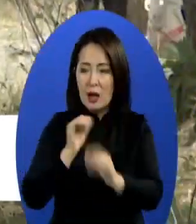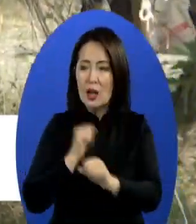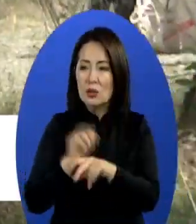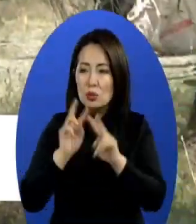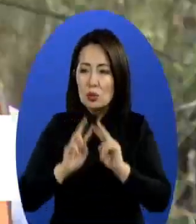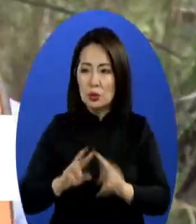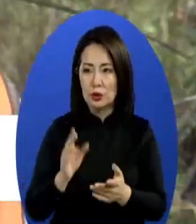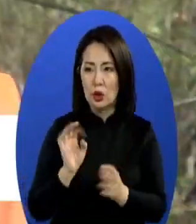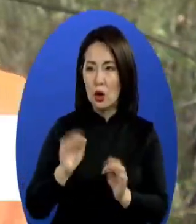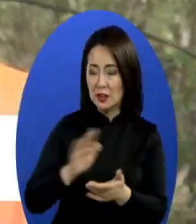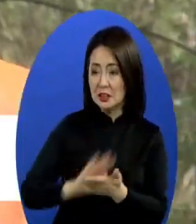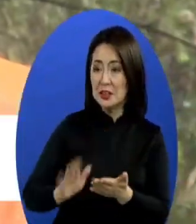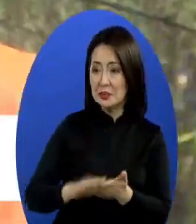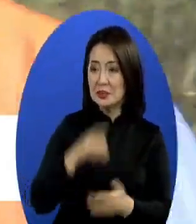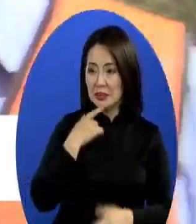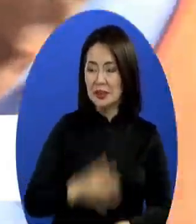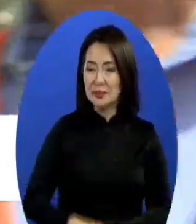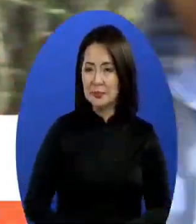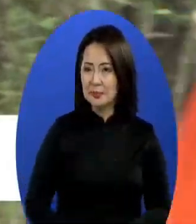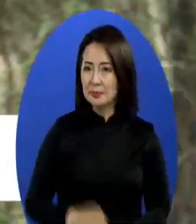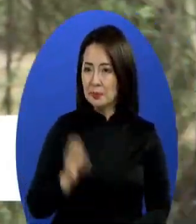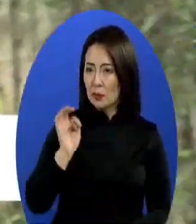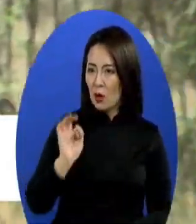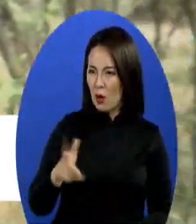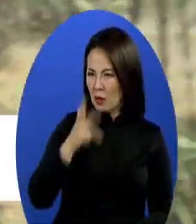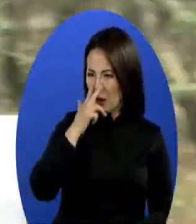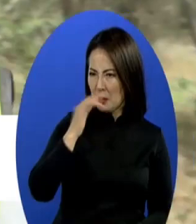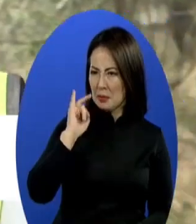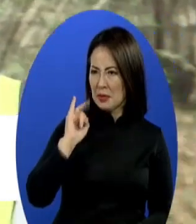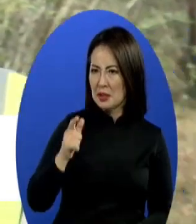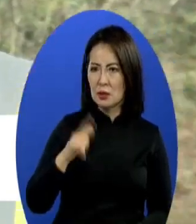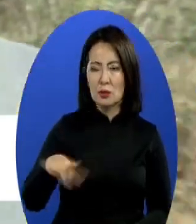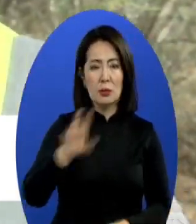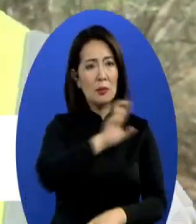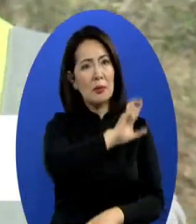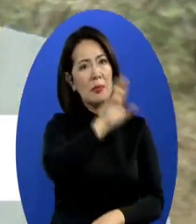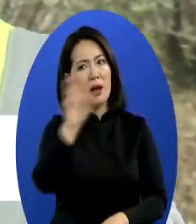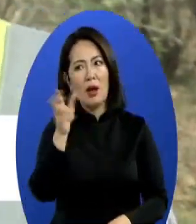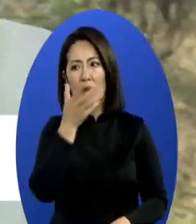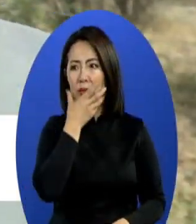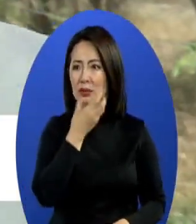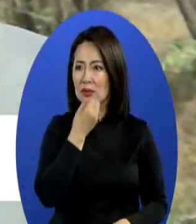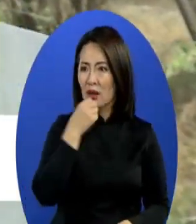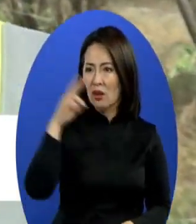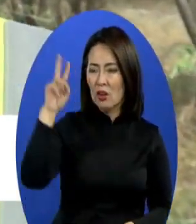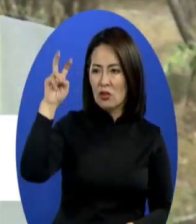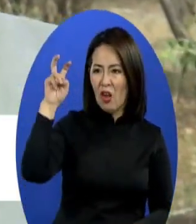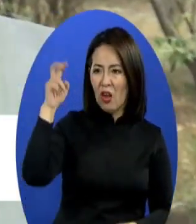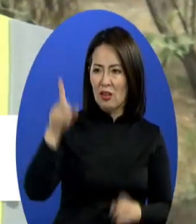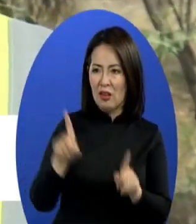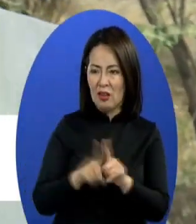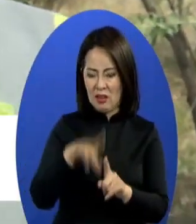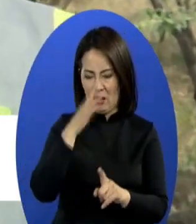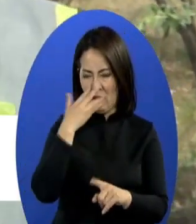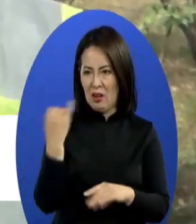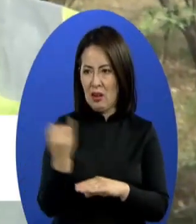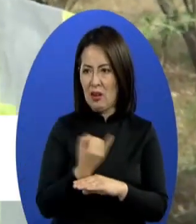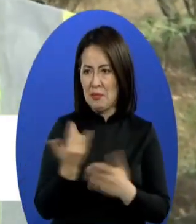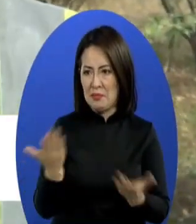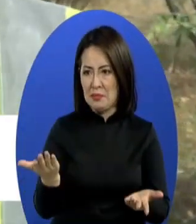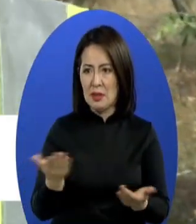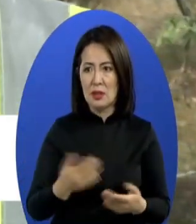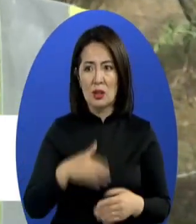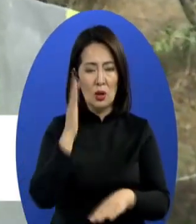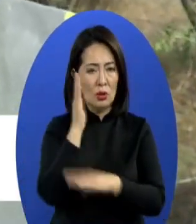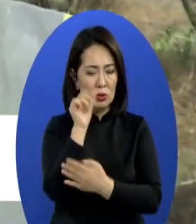байна. Аялалтай хог шарт энэ хүмүүс хард баг энэ сайхан байгальтай ичээд ингэ нойл болгоод авчихчих. Амар нэг